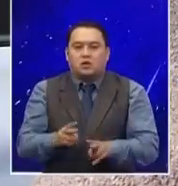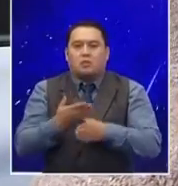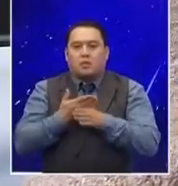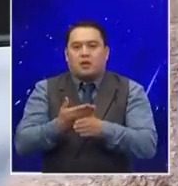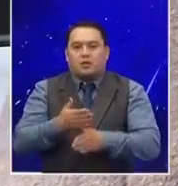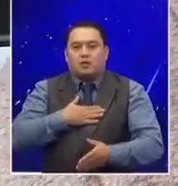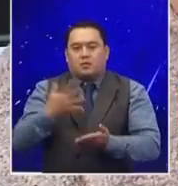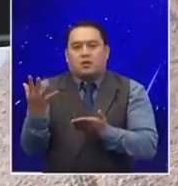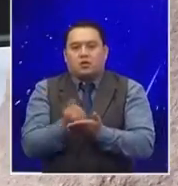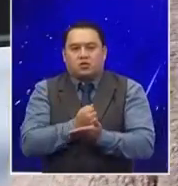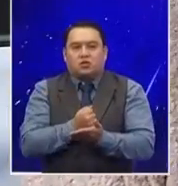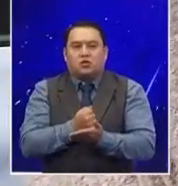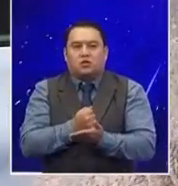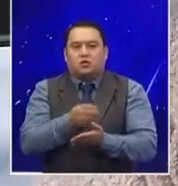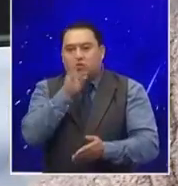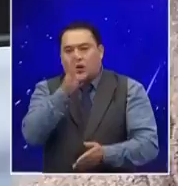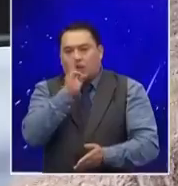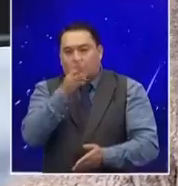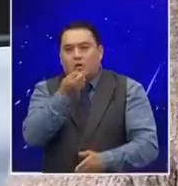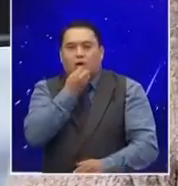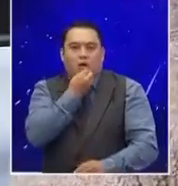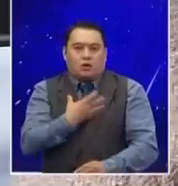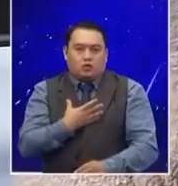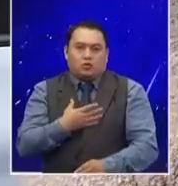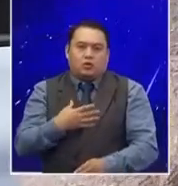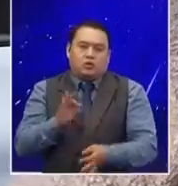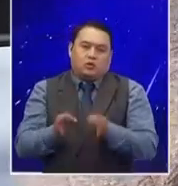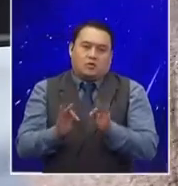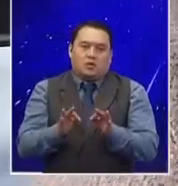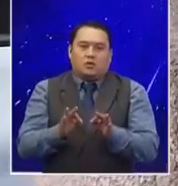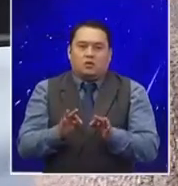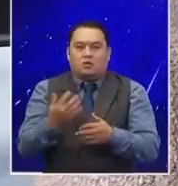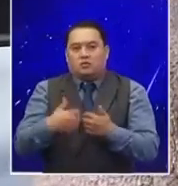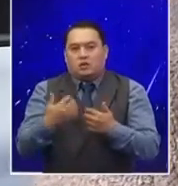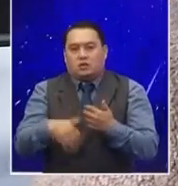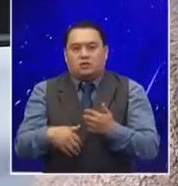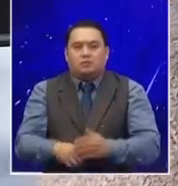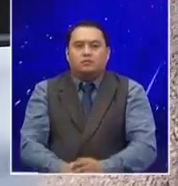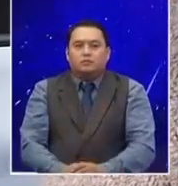хорошо, нашли работу. Зарплата очень хорошая, пойдет по нашим здесь,